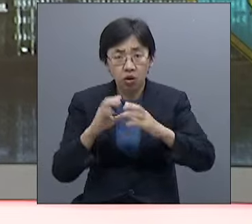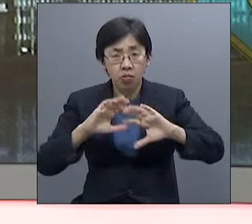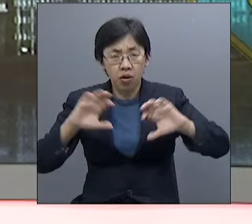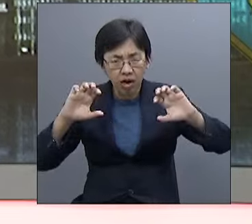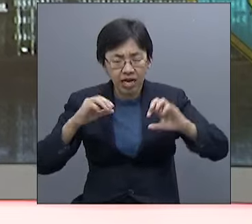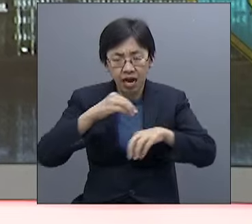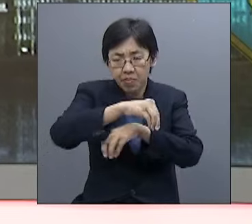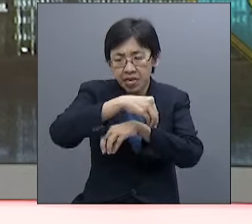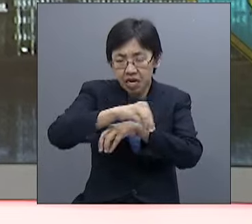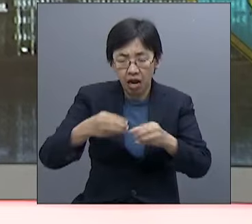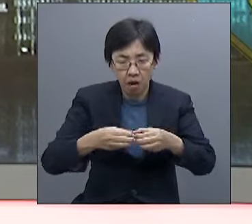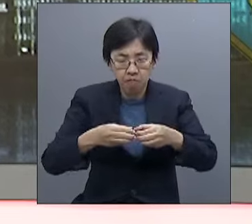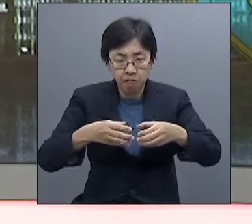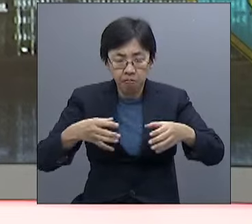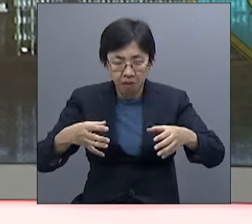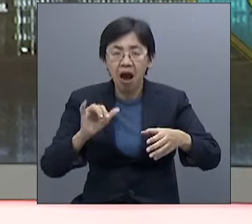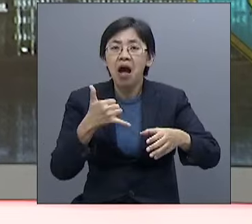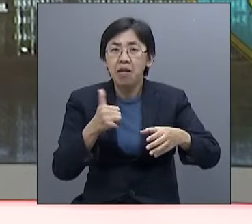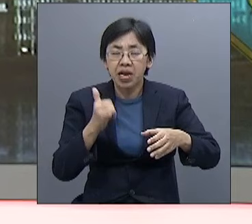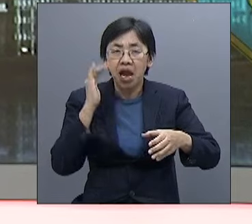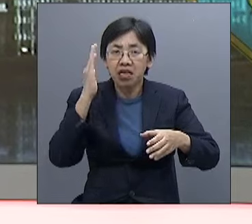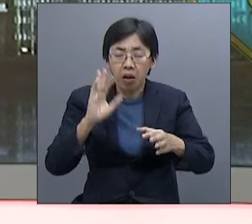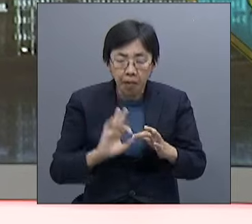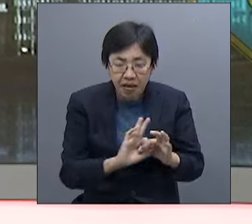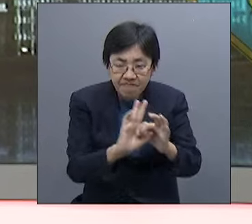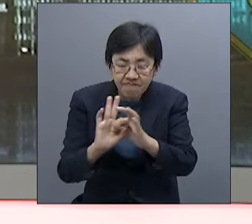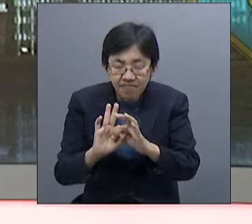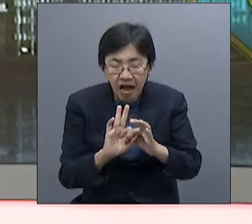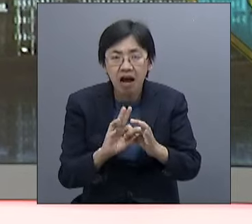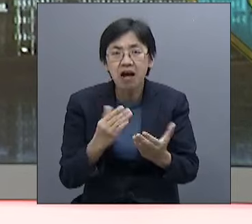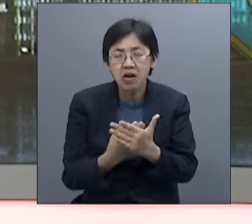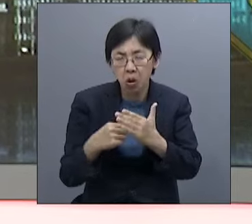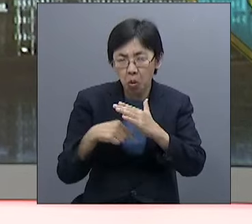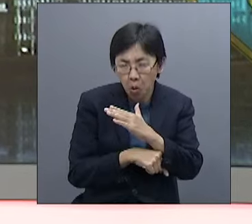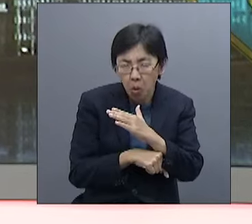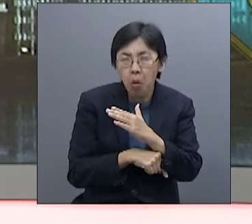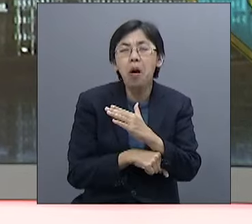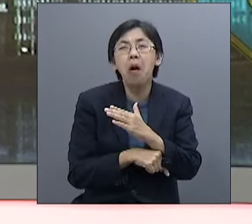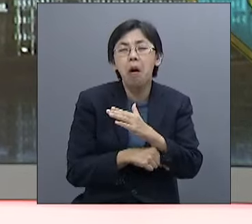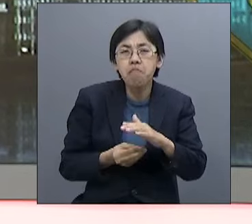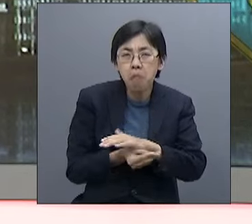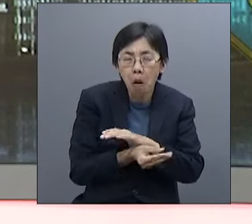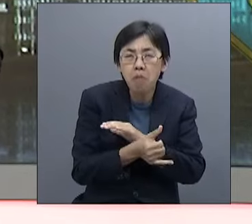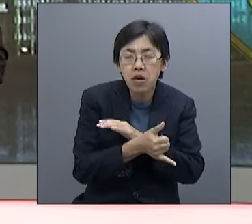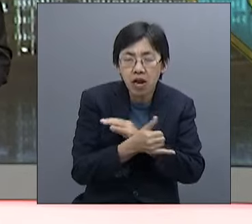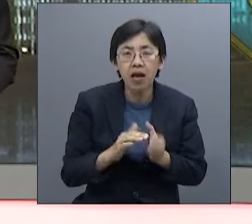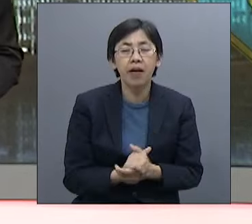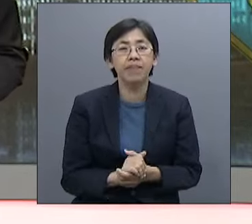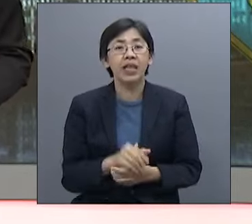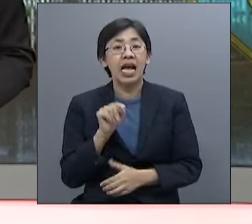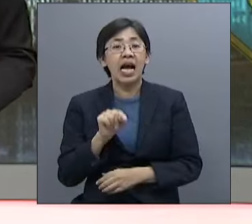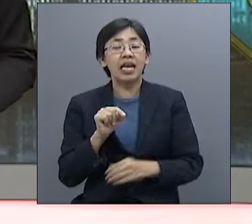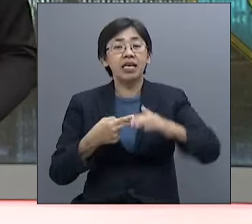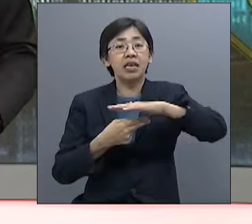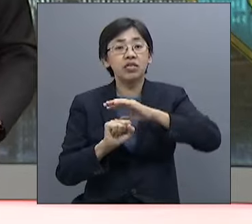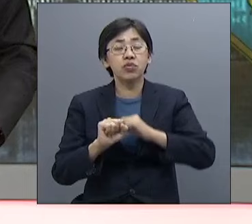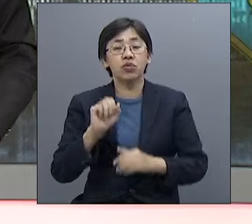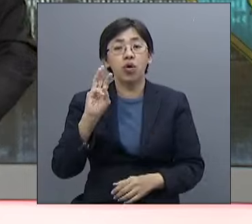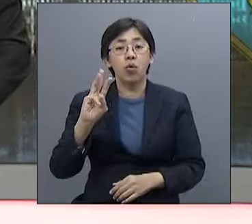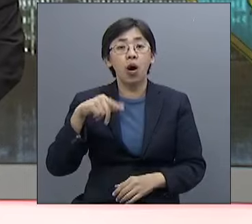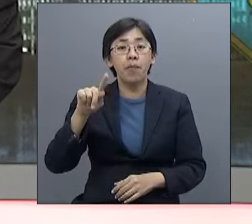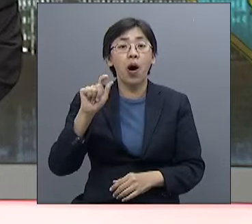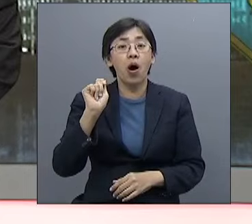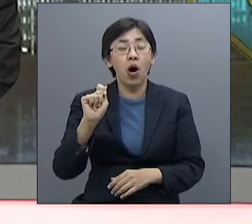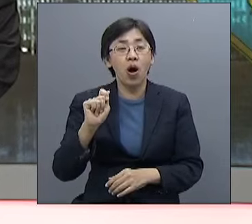เครือข่ายสุ่มเสี่ยงนำไปสู่การทุจริตมินิวปอรุ่นที่1นี้รัฐมนตรีสุทินพูดชัดนะคะว่า